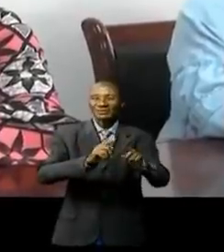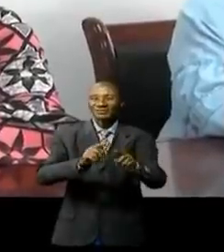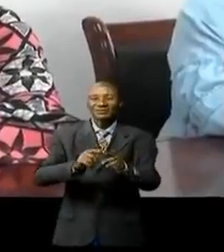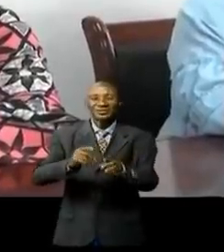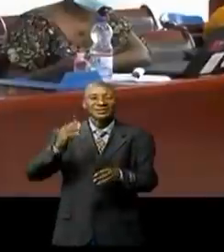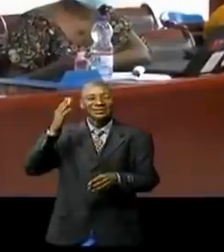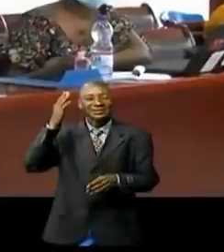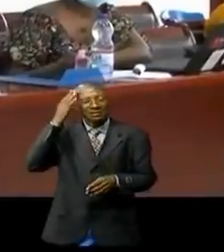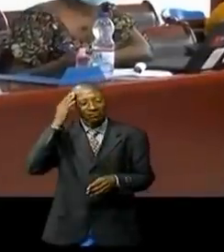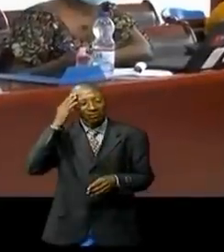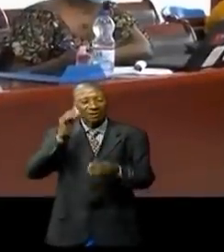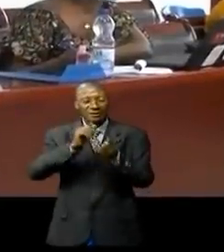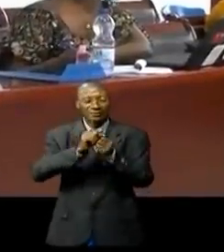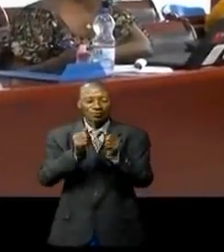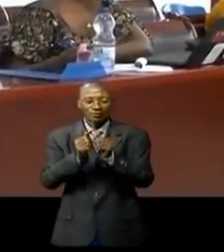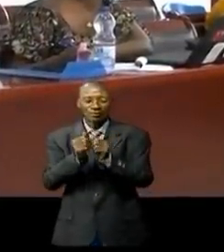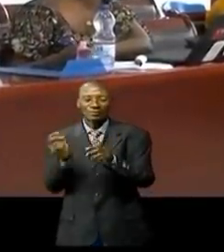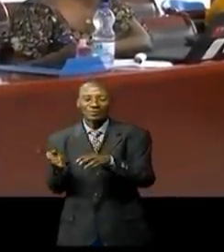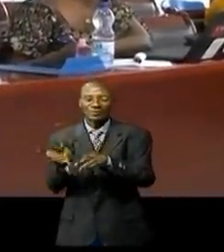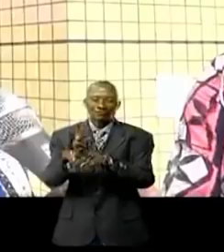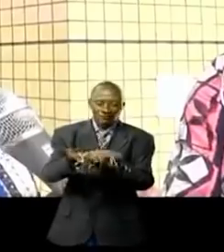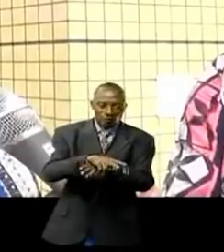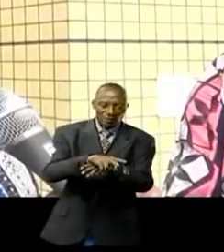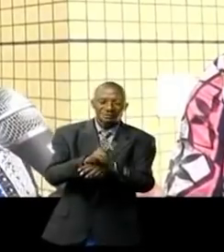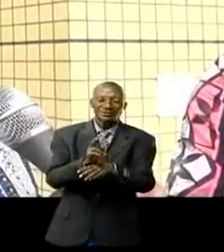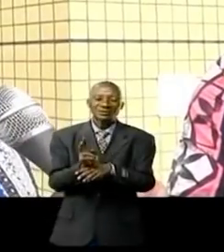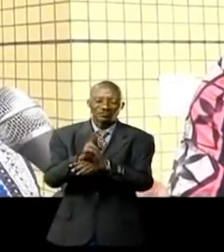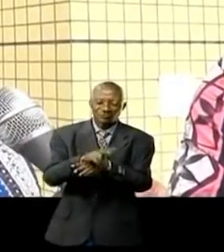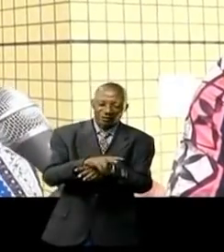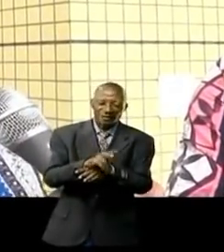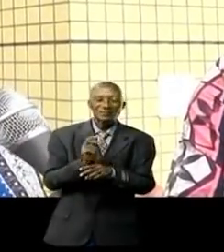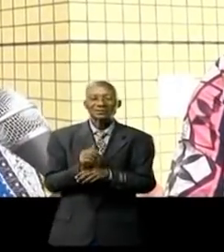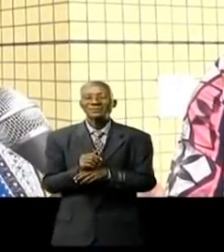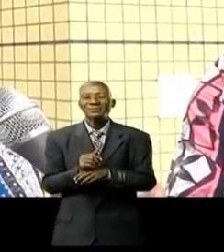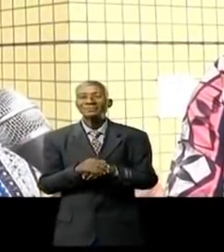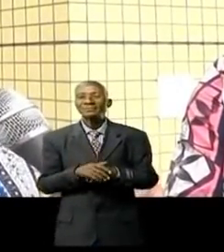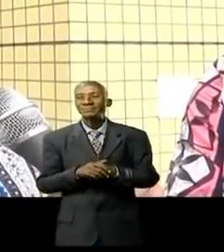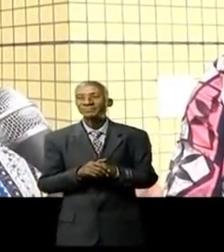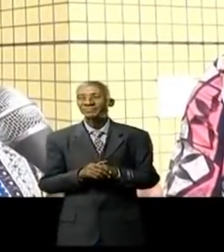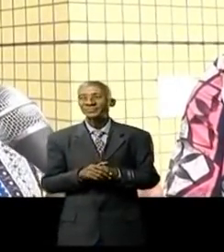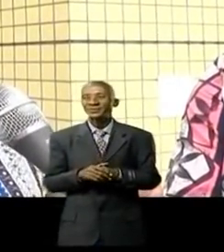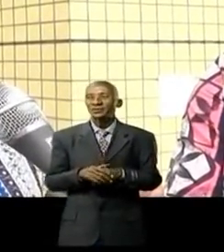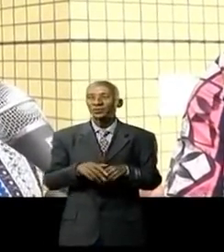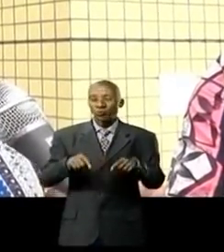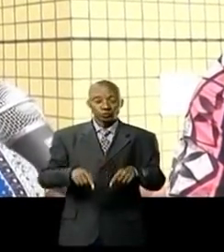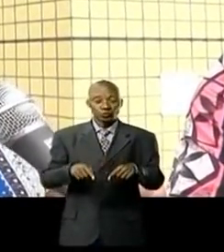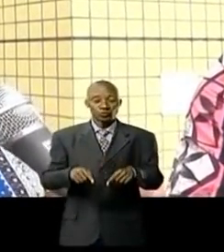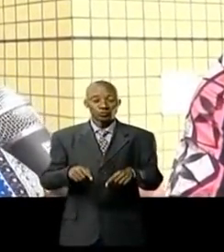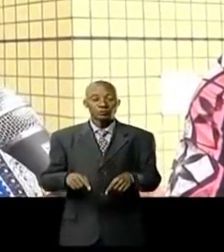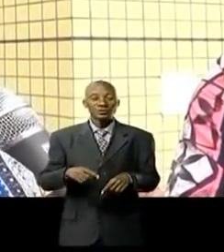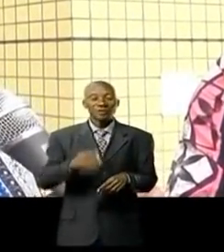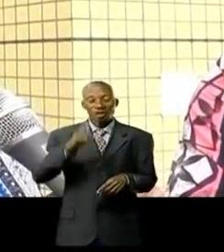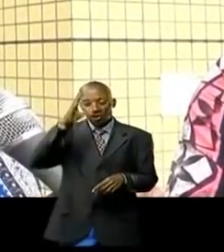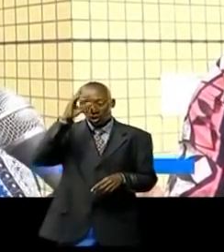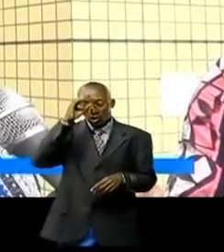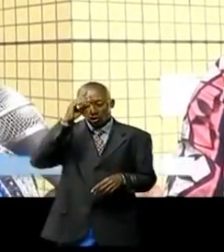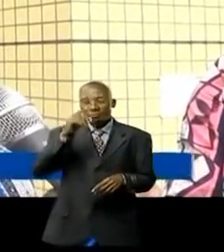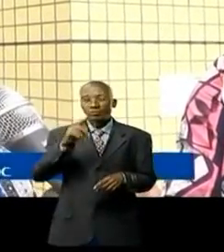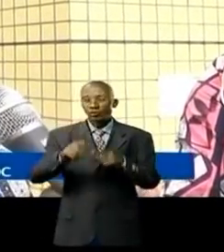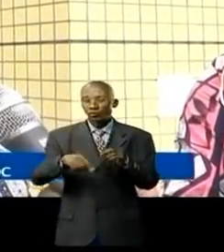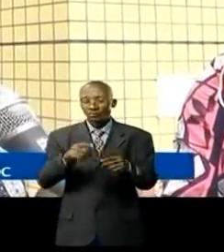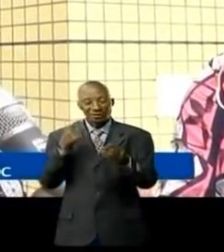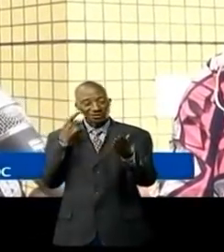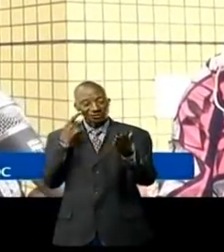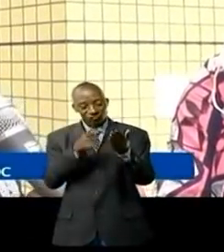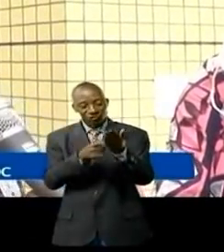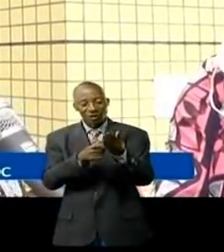cette violence militarisée et des tueries. Aujourd'hui, les hommes continuent à considérer que cette loi n'a pas de valeur et